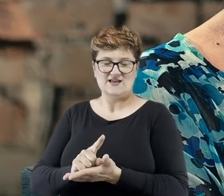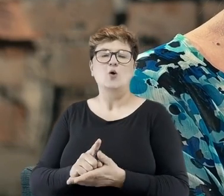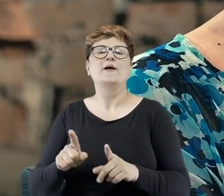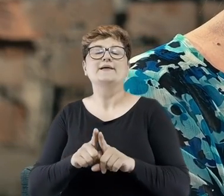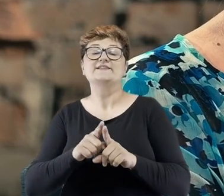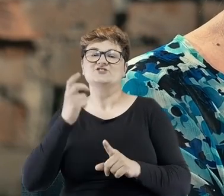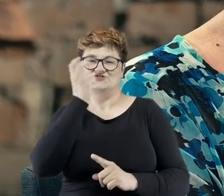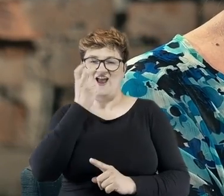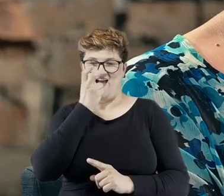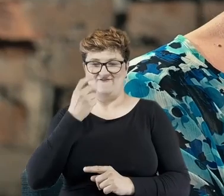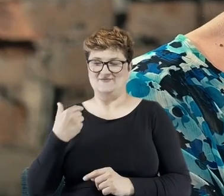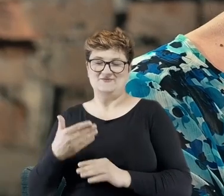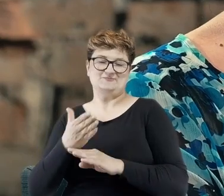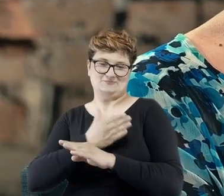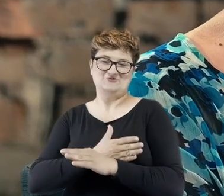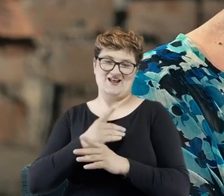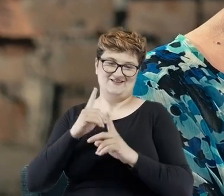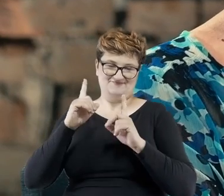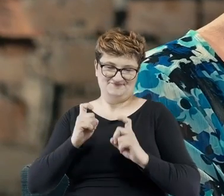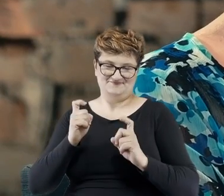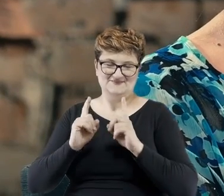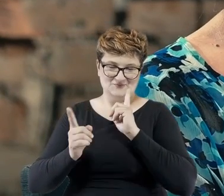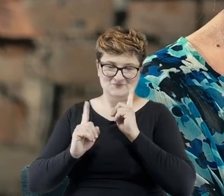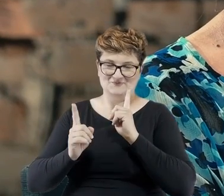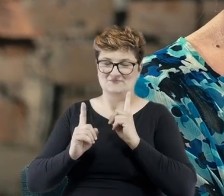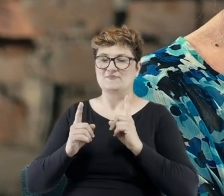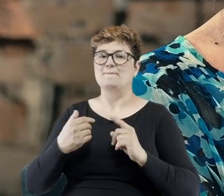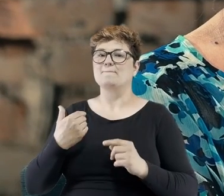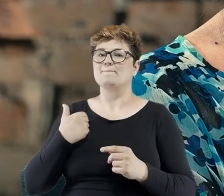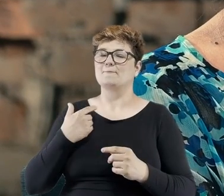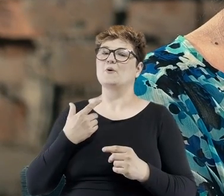rzecz, o tym też rozmawiałyśmy przed rozpoczęciem spotkania.